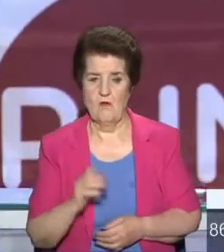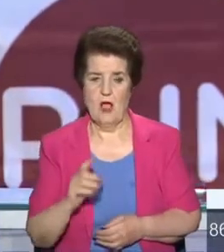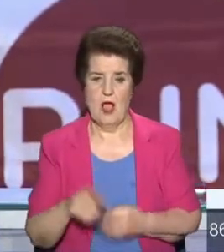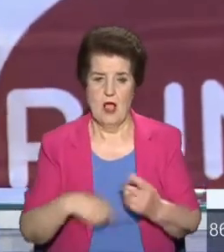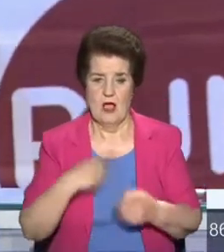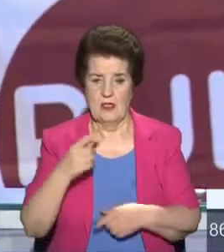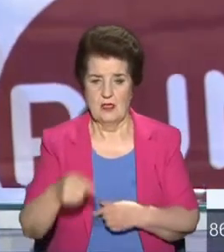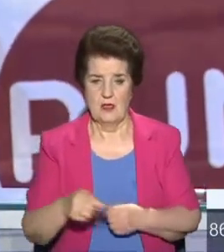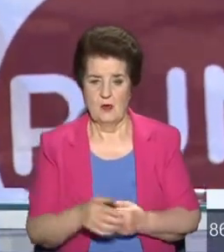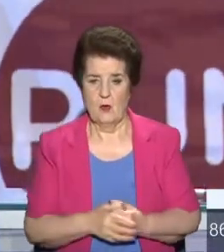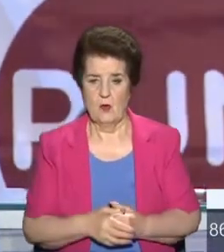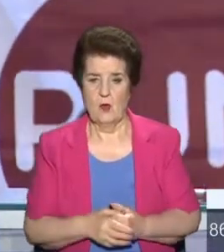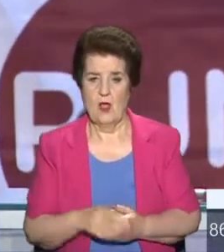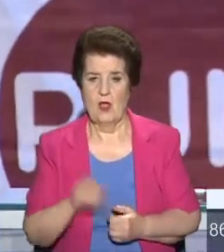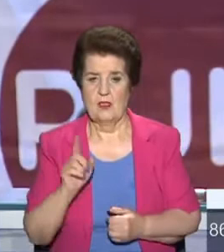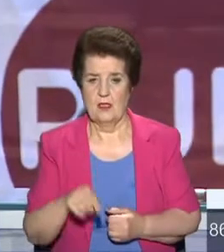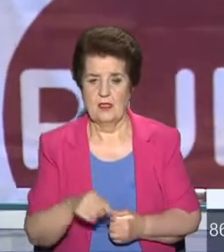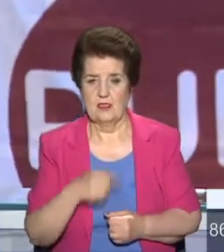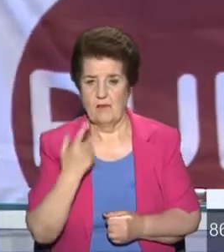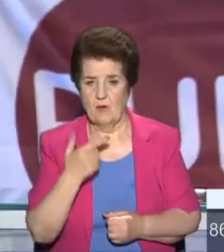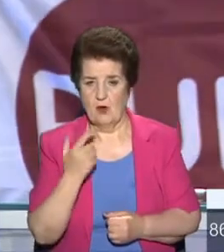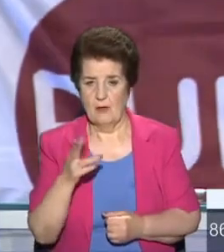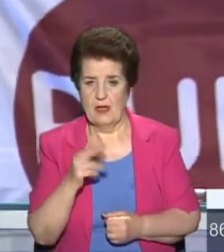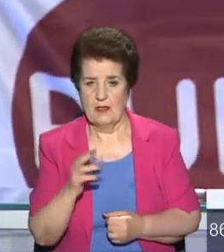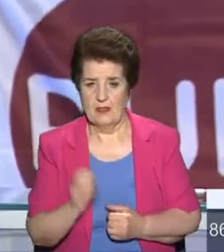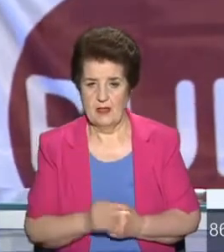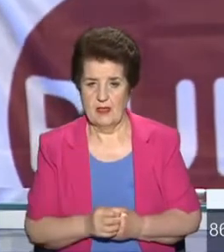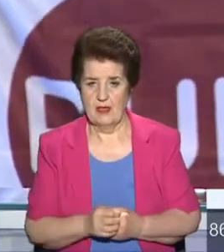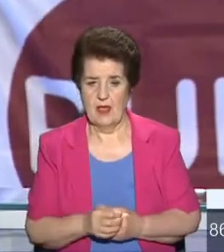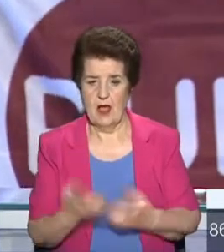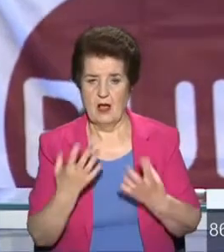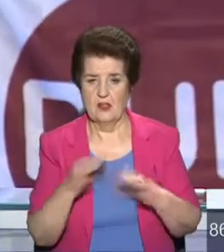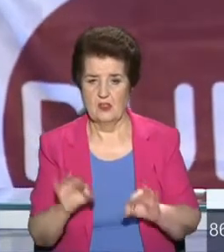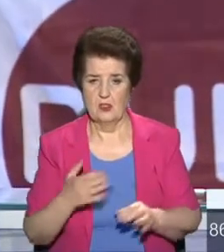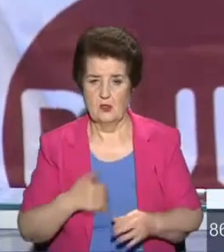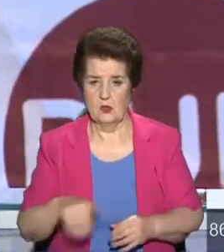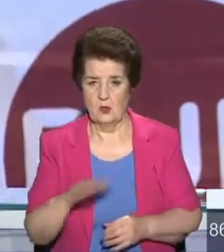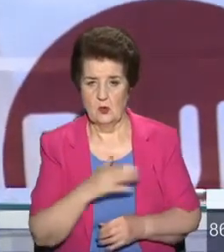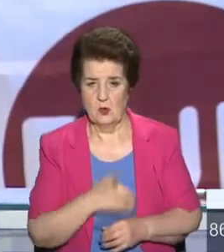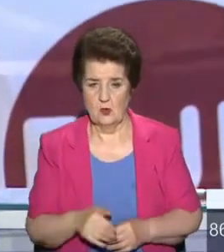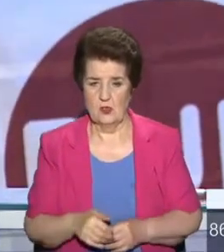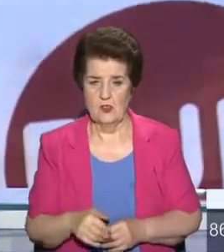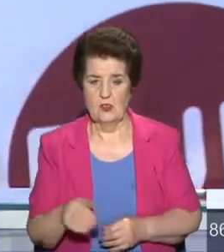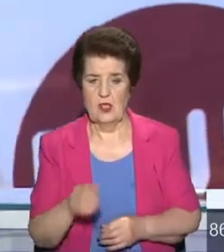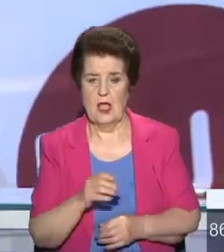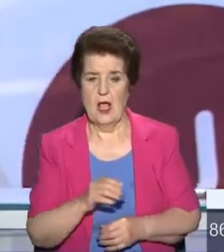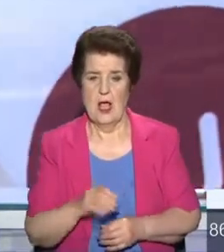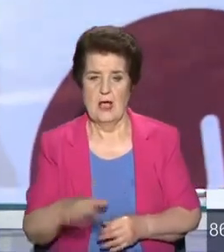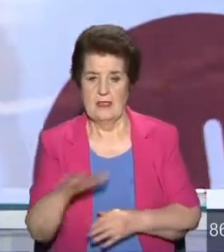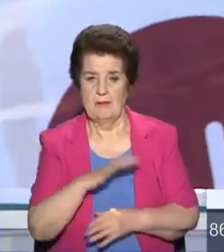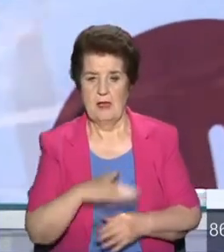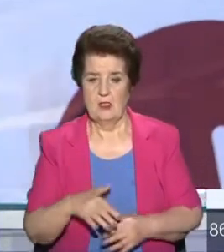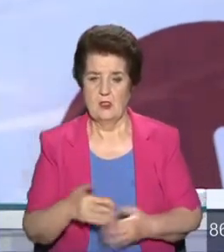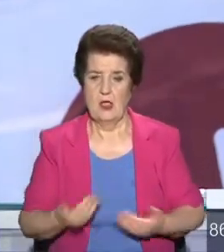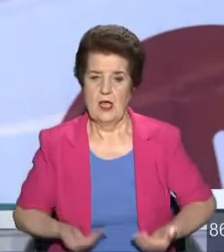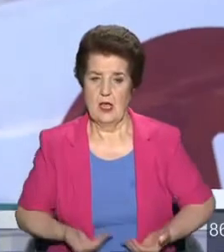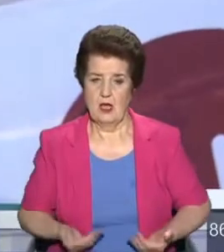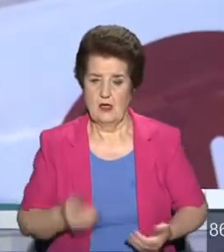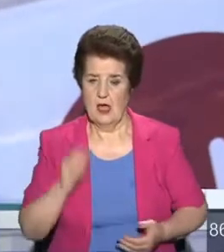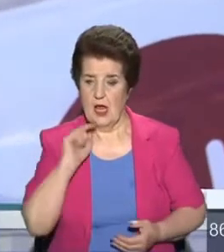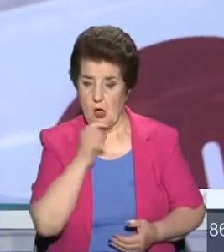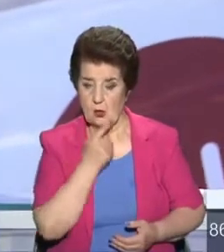doctrinare și de orice tip de este vorba de accesul nostru la un spațiu Economic și social spațiu de